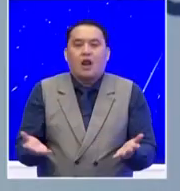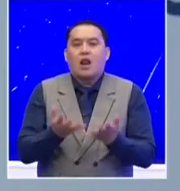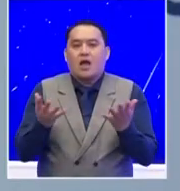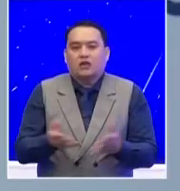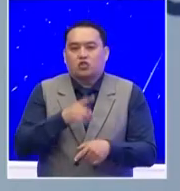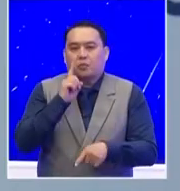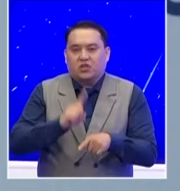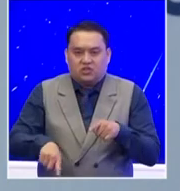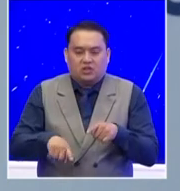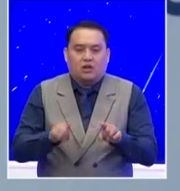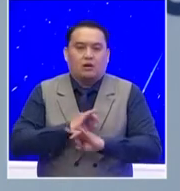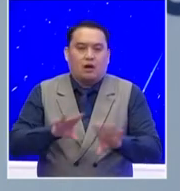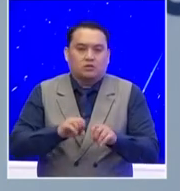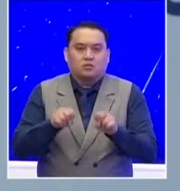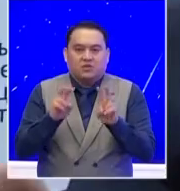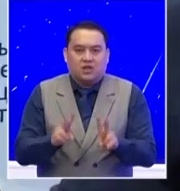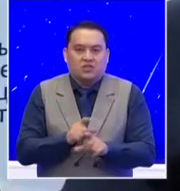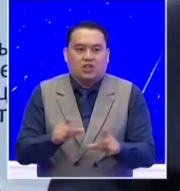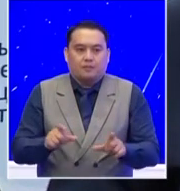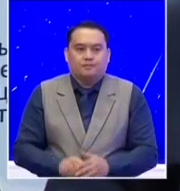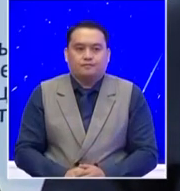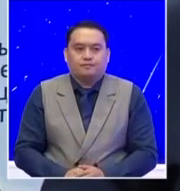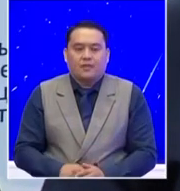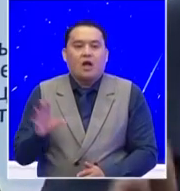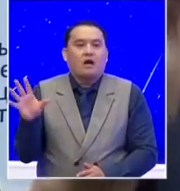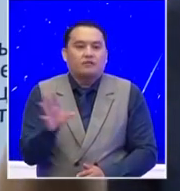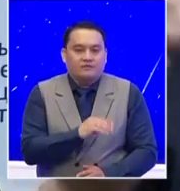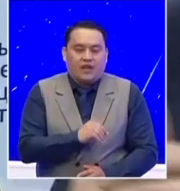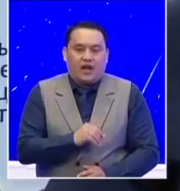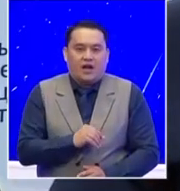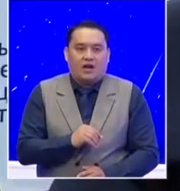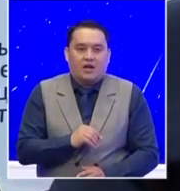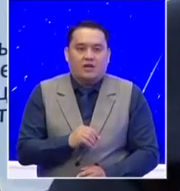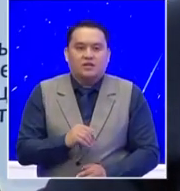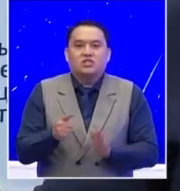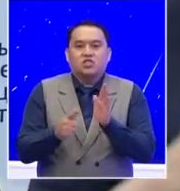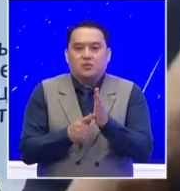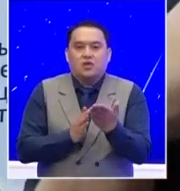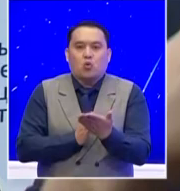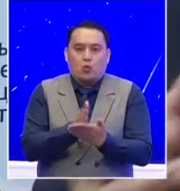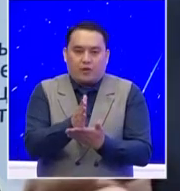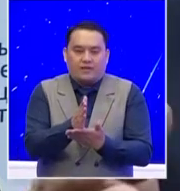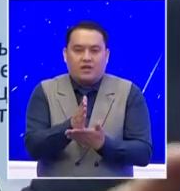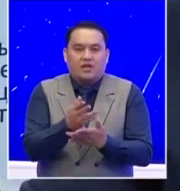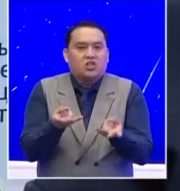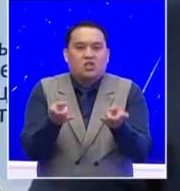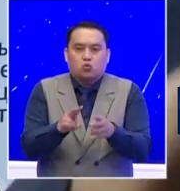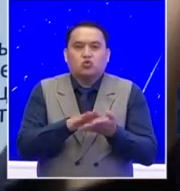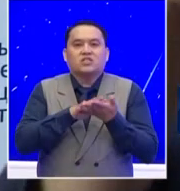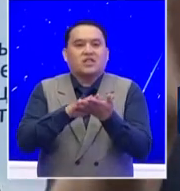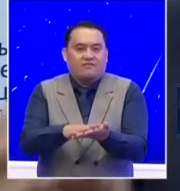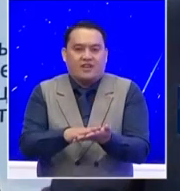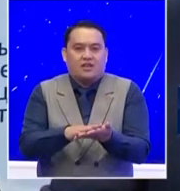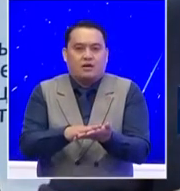и быстрее, говорят эксперты. Для всех физических лиц, так, из этих 7 категорий, им не надо заявление подавать.